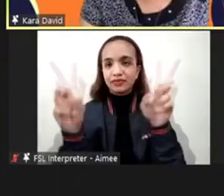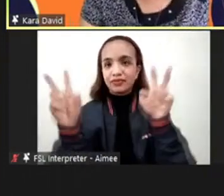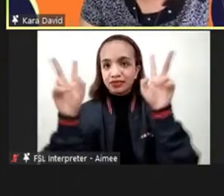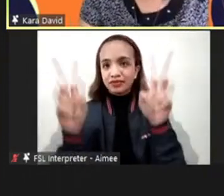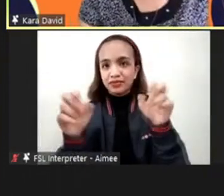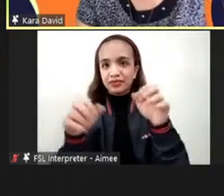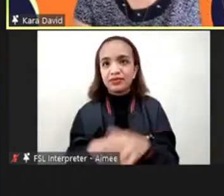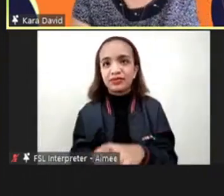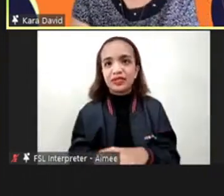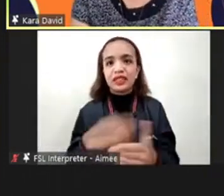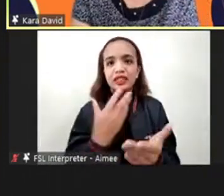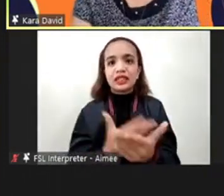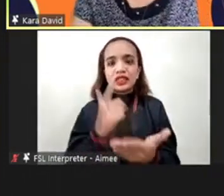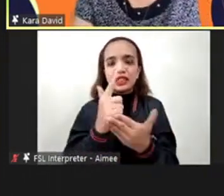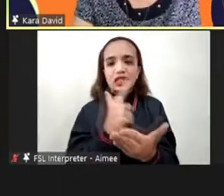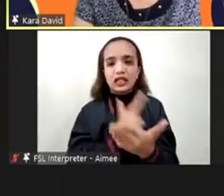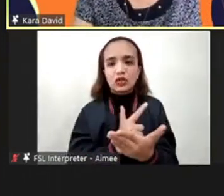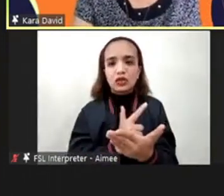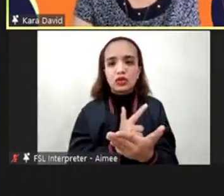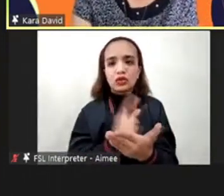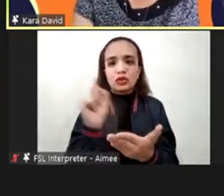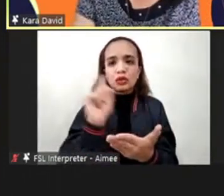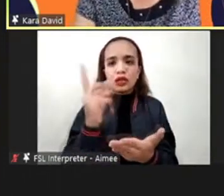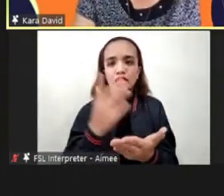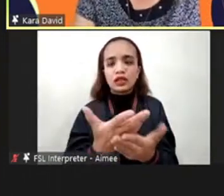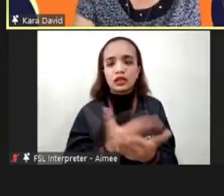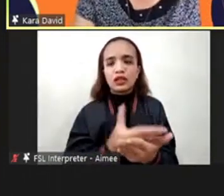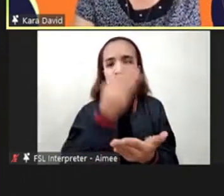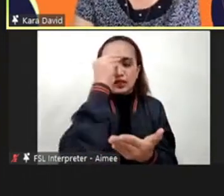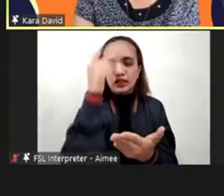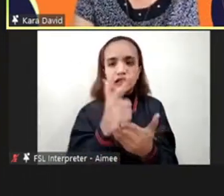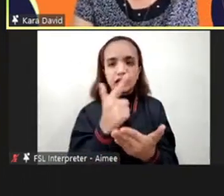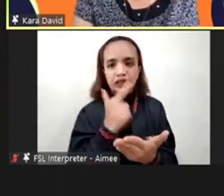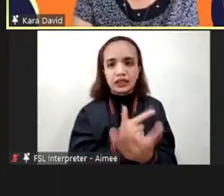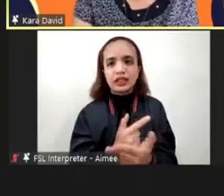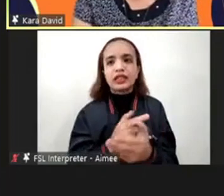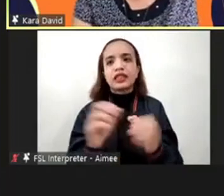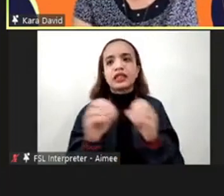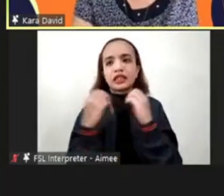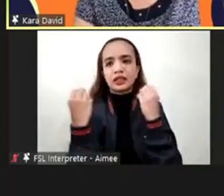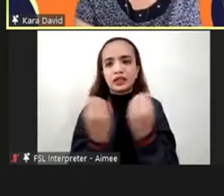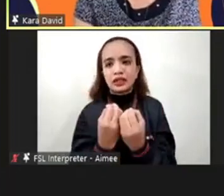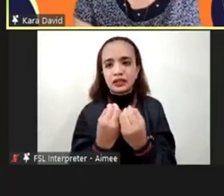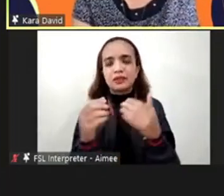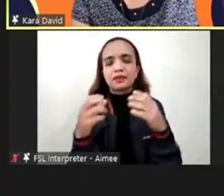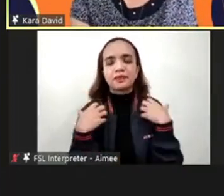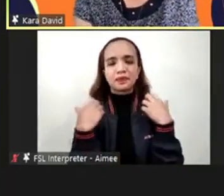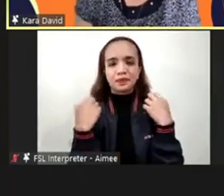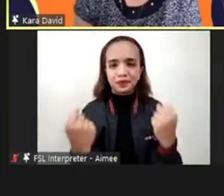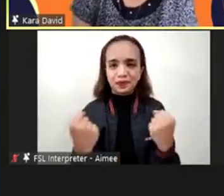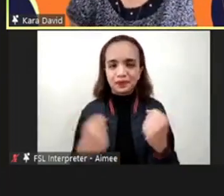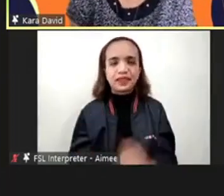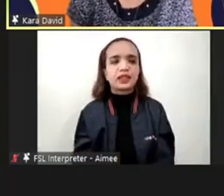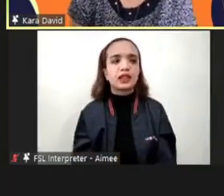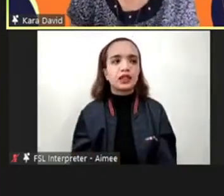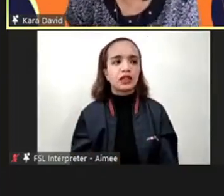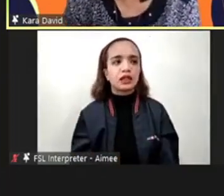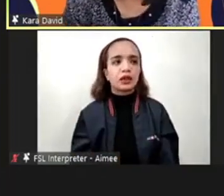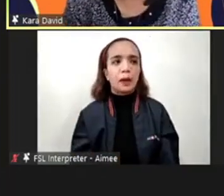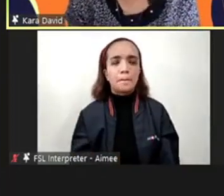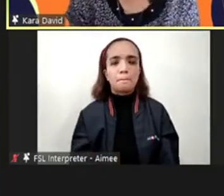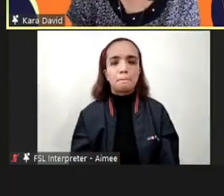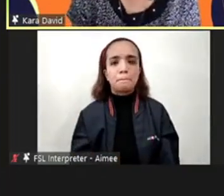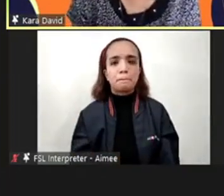from COVID, Strengthening Individual and Organizational Resiliency. Okay, bago